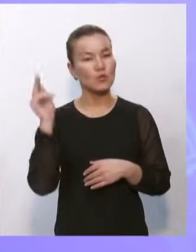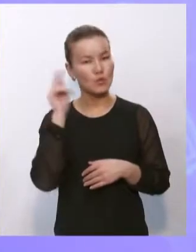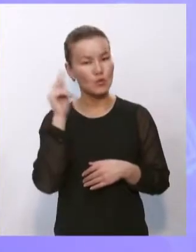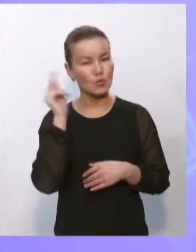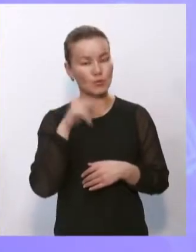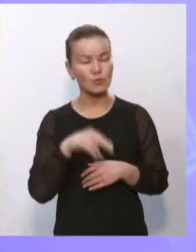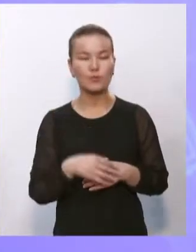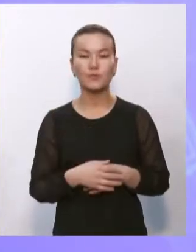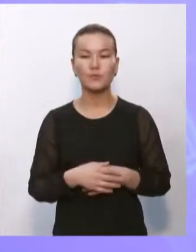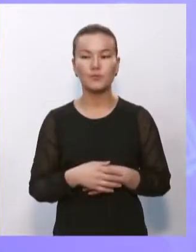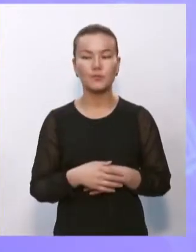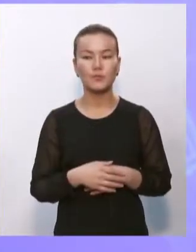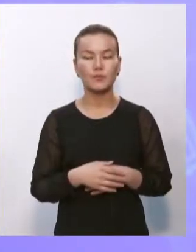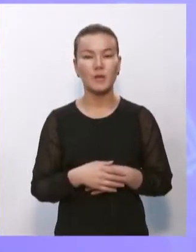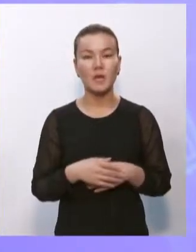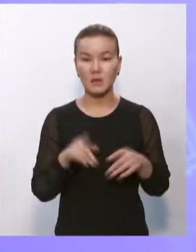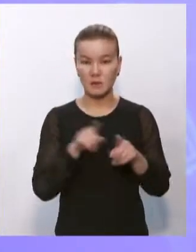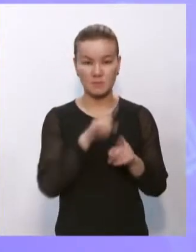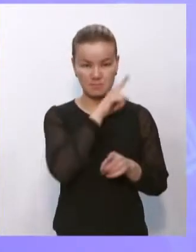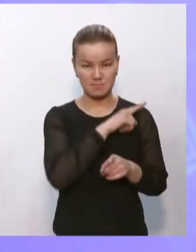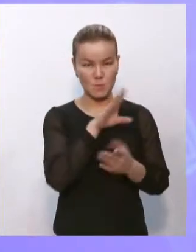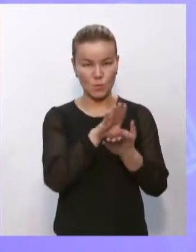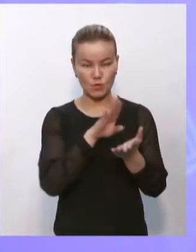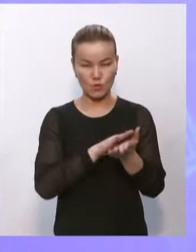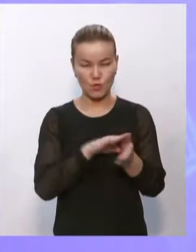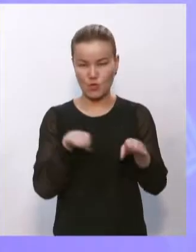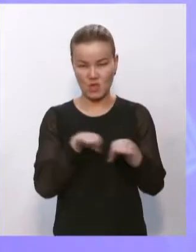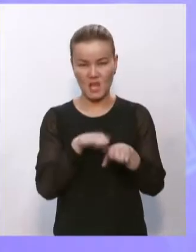үйрөндүм. Деп үлгүгө таянгыла.